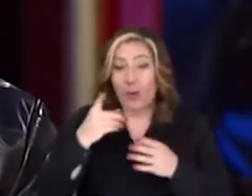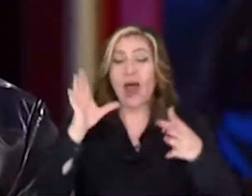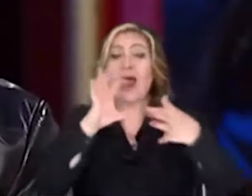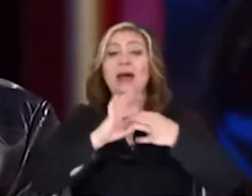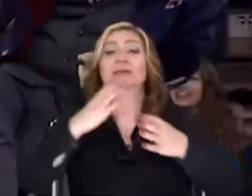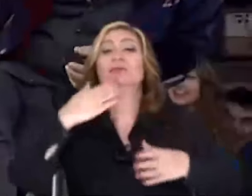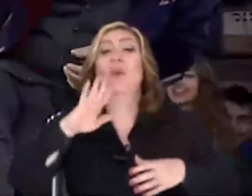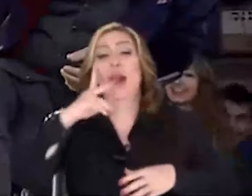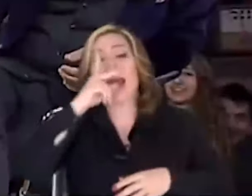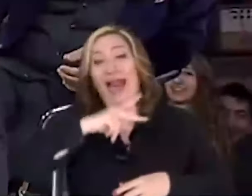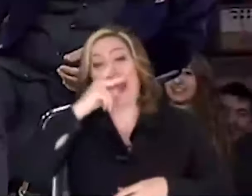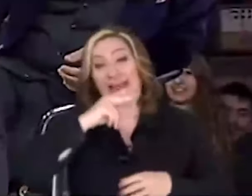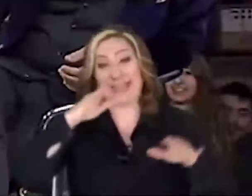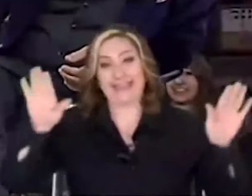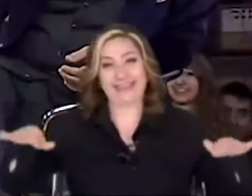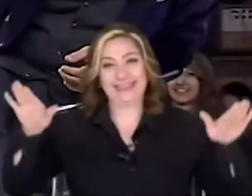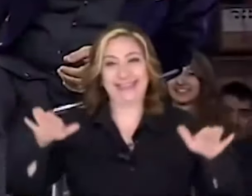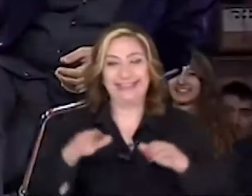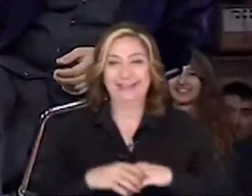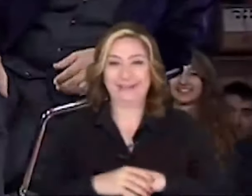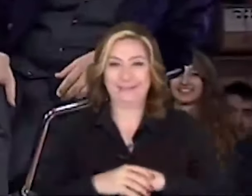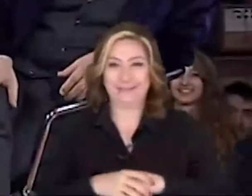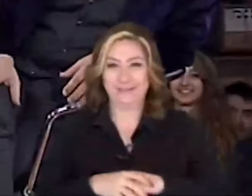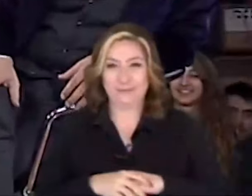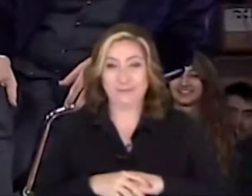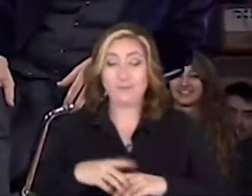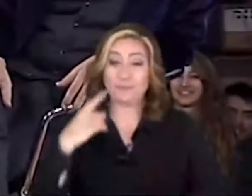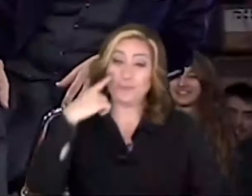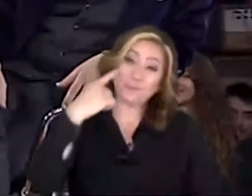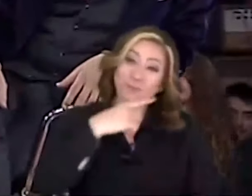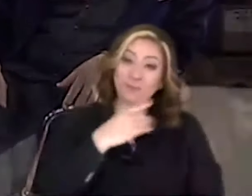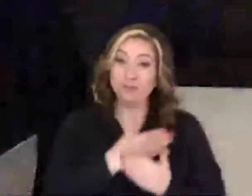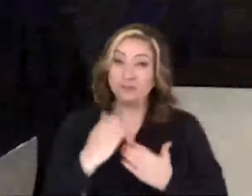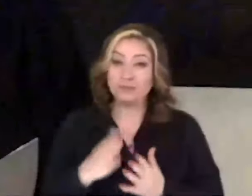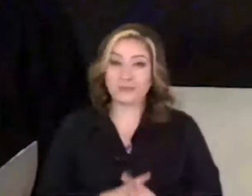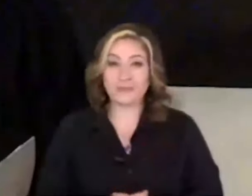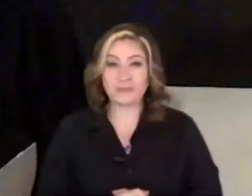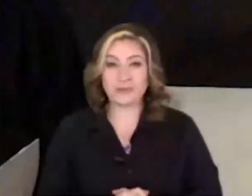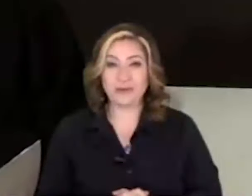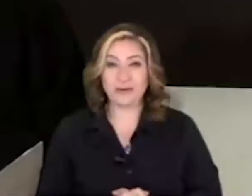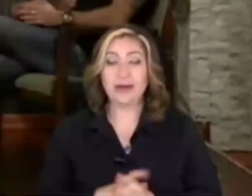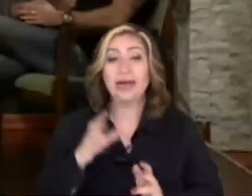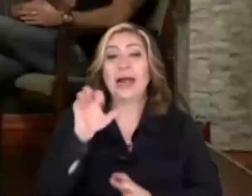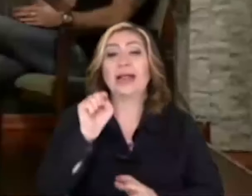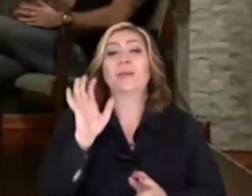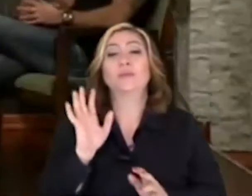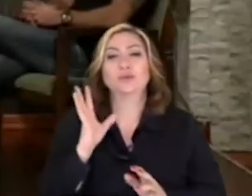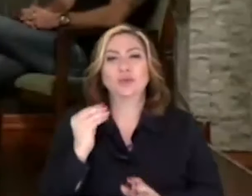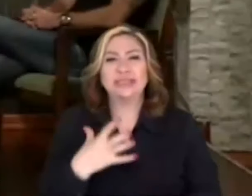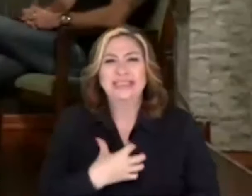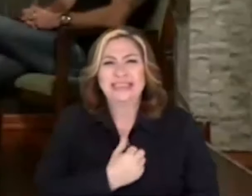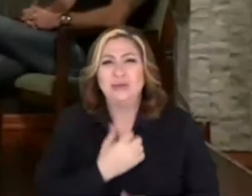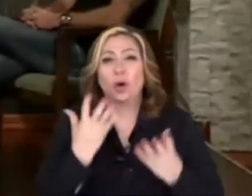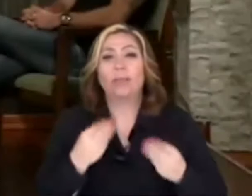onun alakası da. Yok leyleklerle. Ha. Bakalım devam. Yani yakalayamıyoruz. Çok